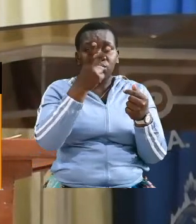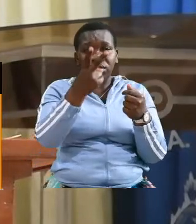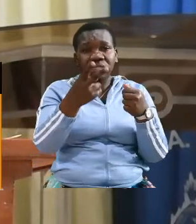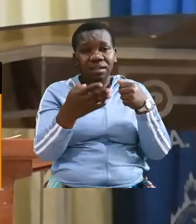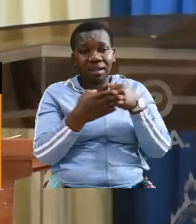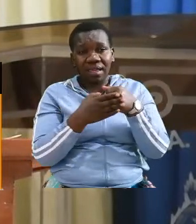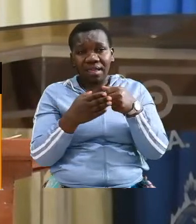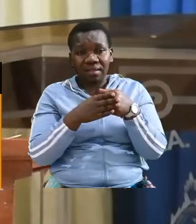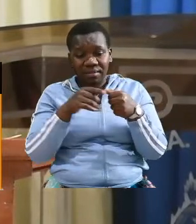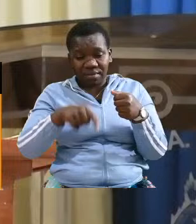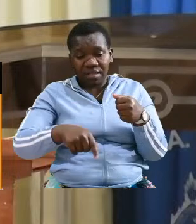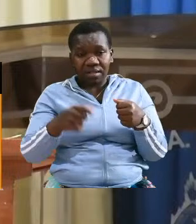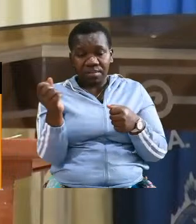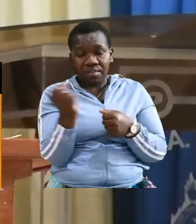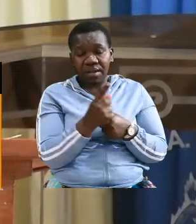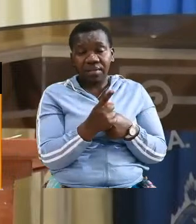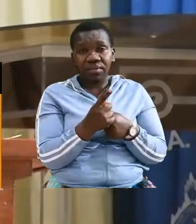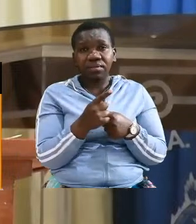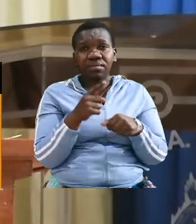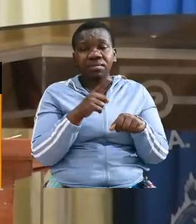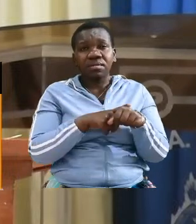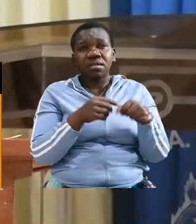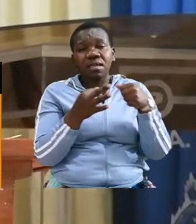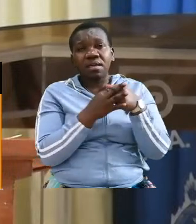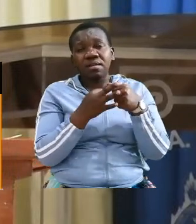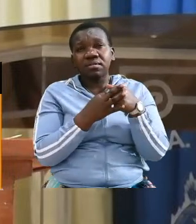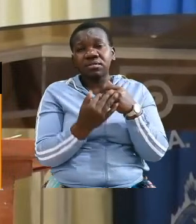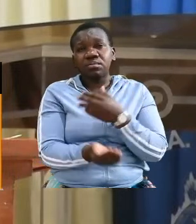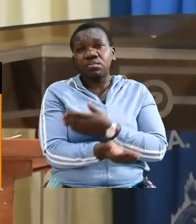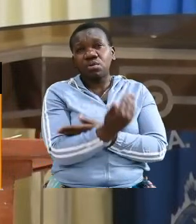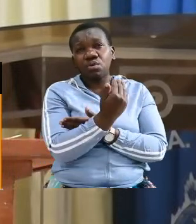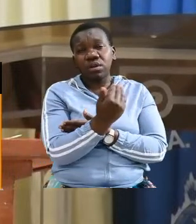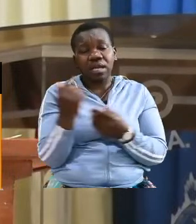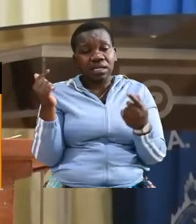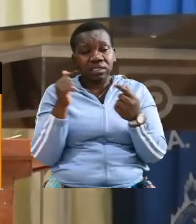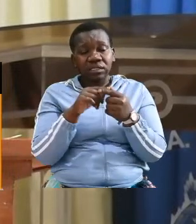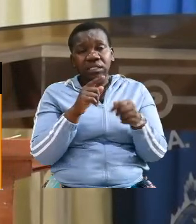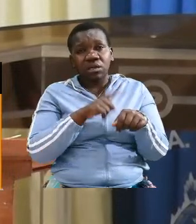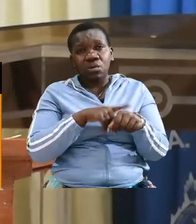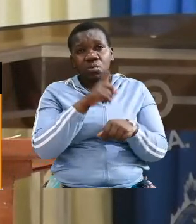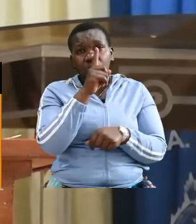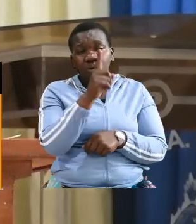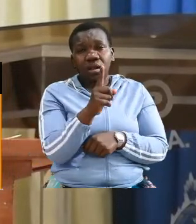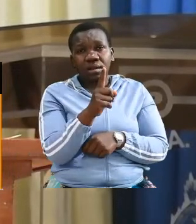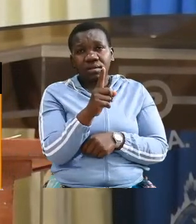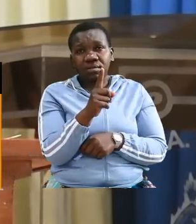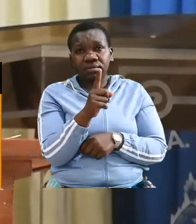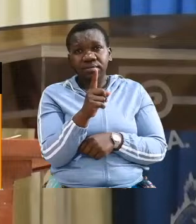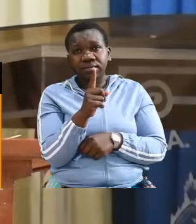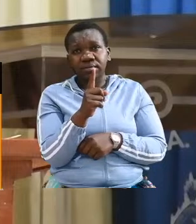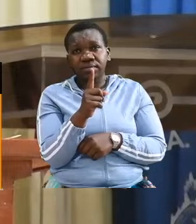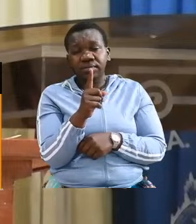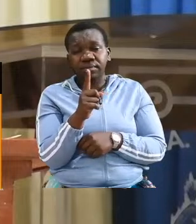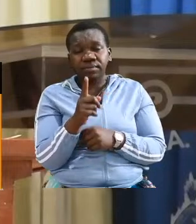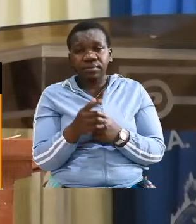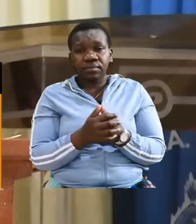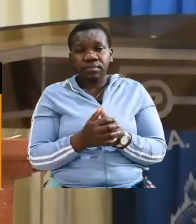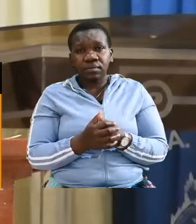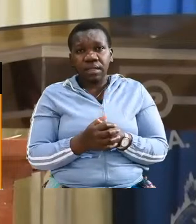mwezi huu, kuanzia saa 2 asubuhi mpaka saa 7, na wote